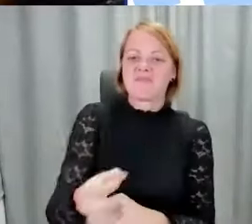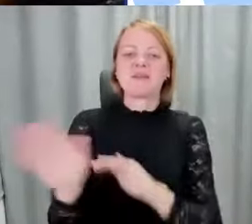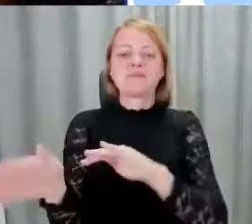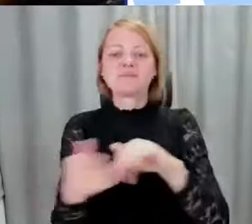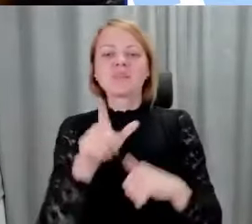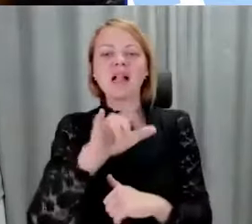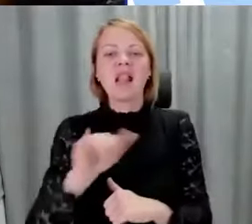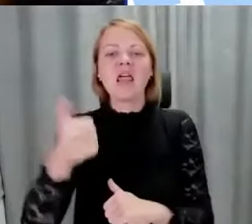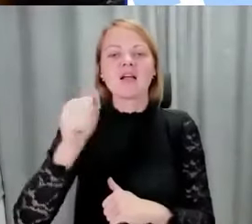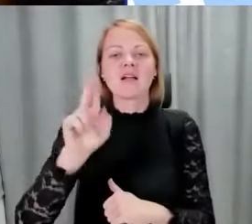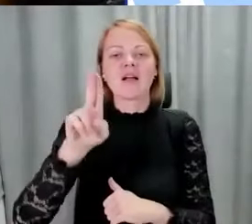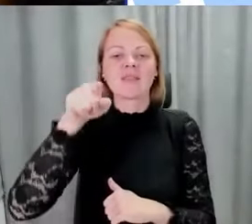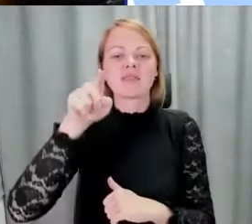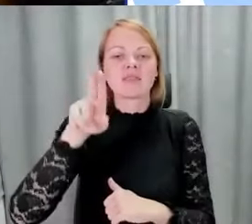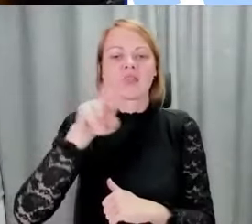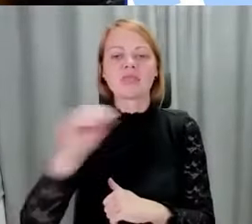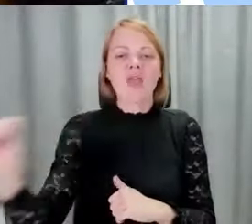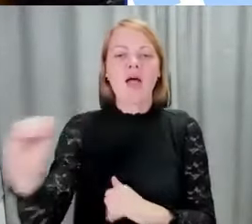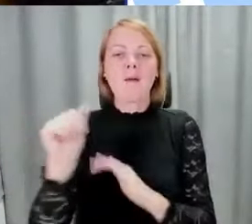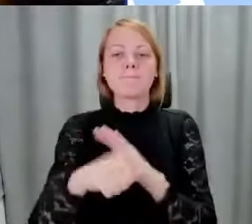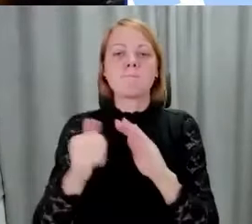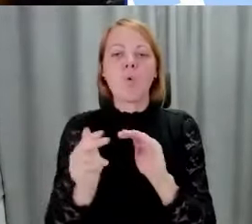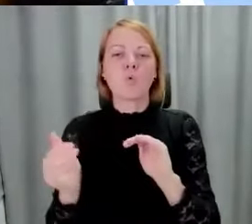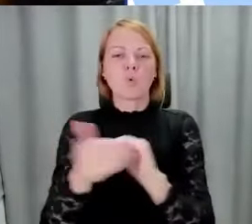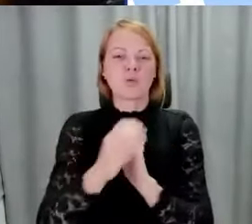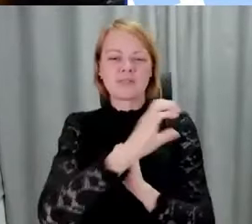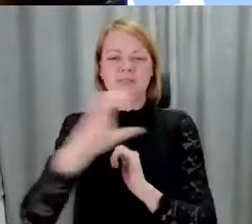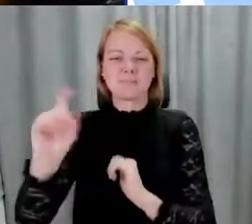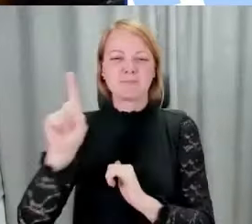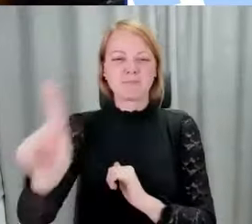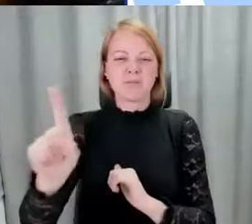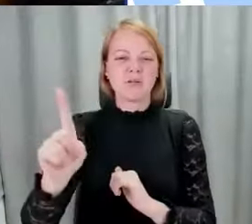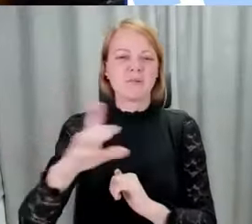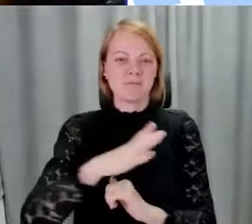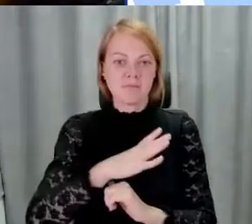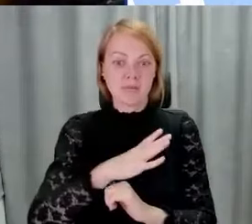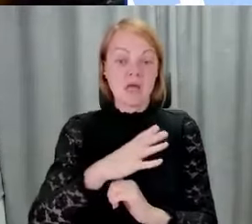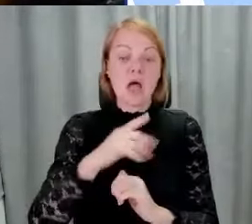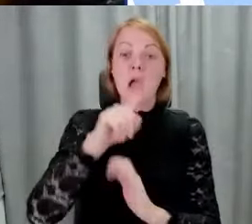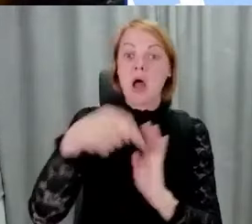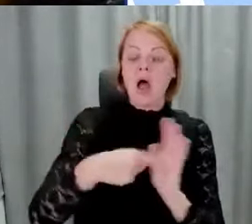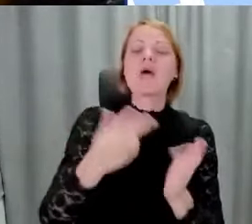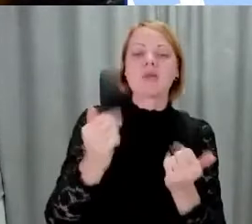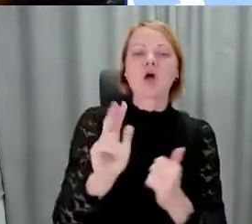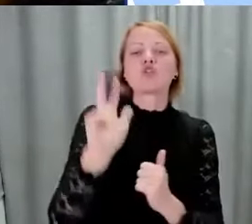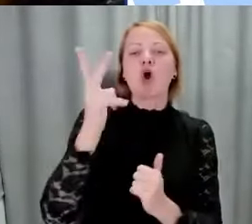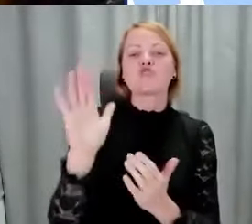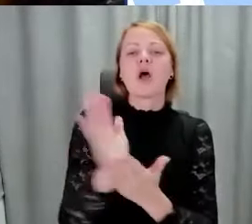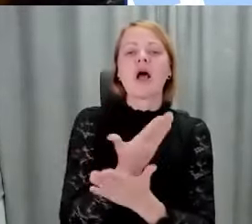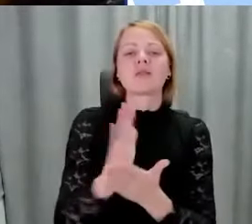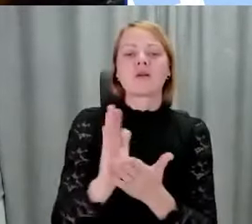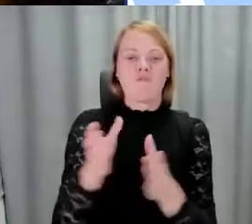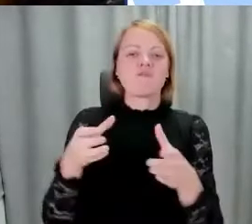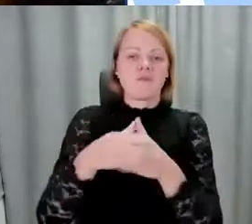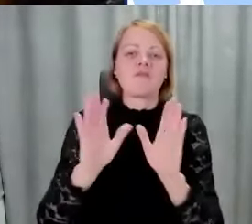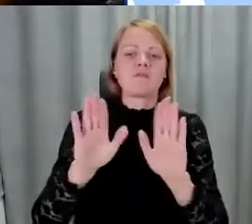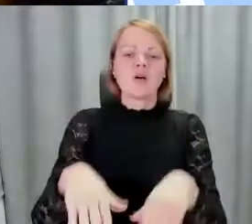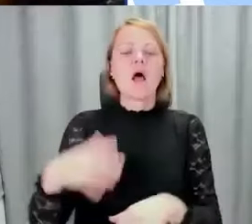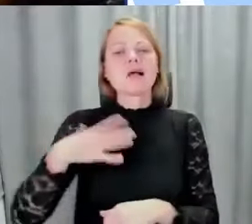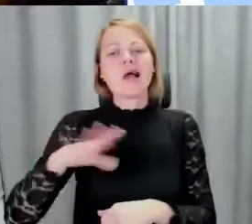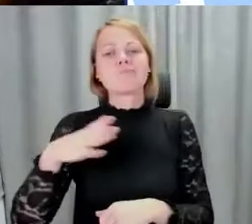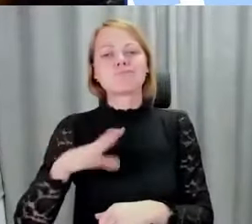padomi bunkurs ir derīgs kā patvērums? Vismaz kā trešā grupa noteikti. Kāpēc no birokrātijas viedokļa